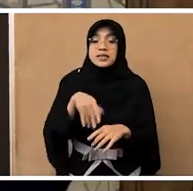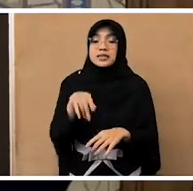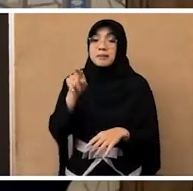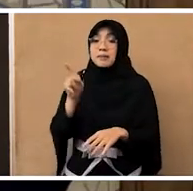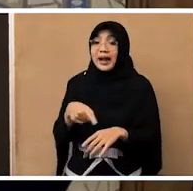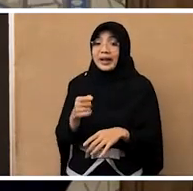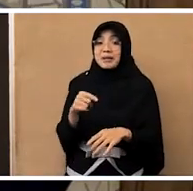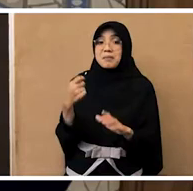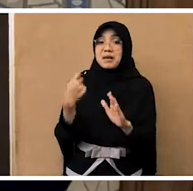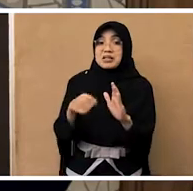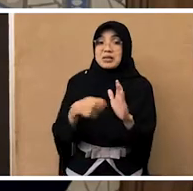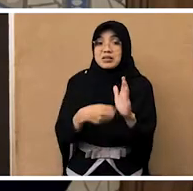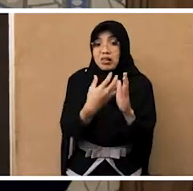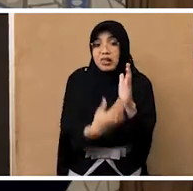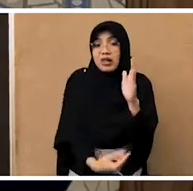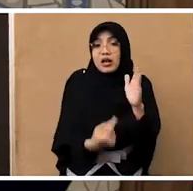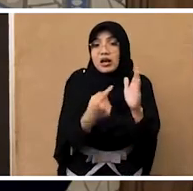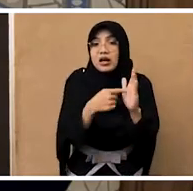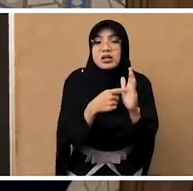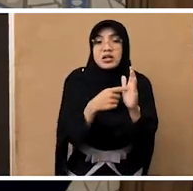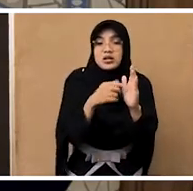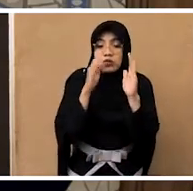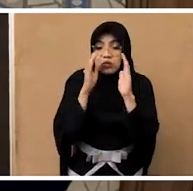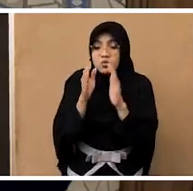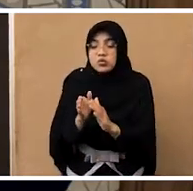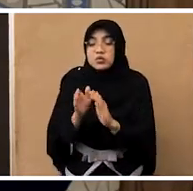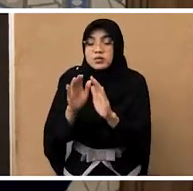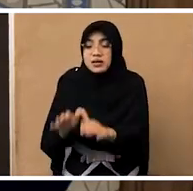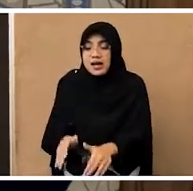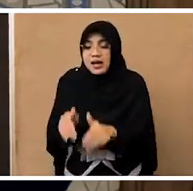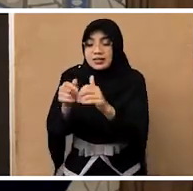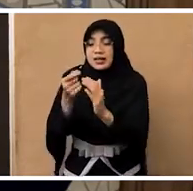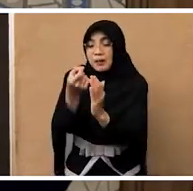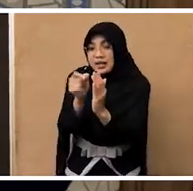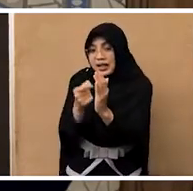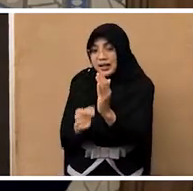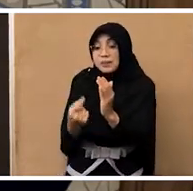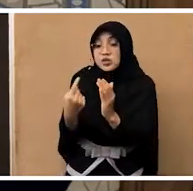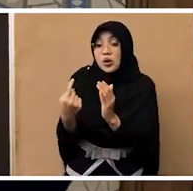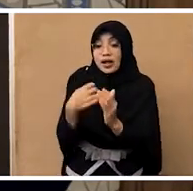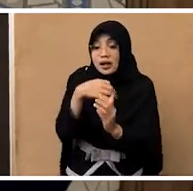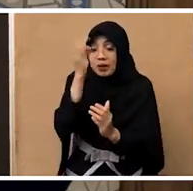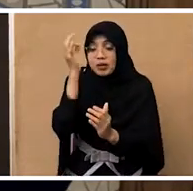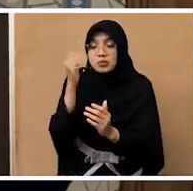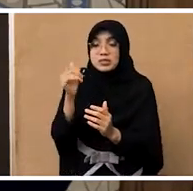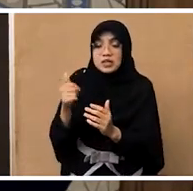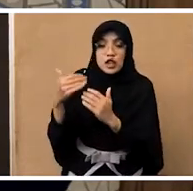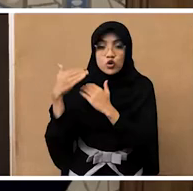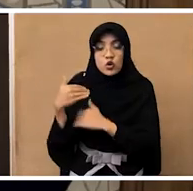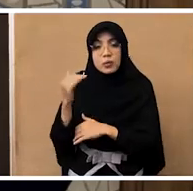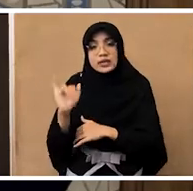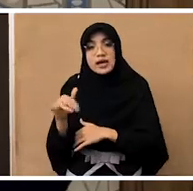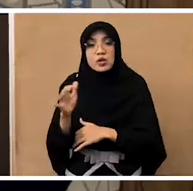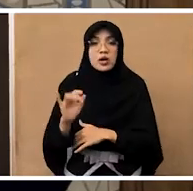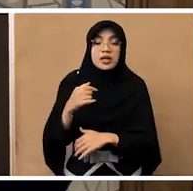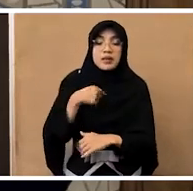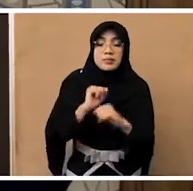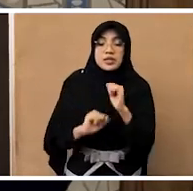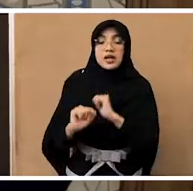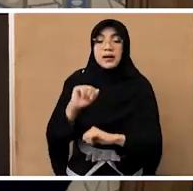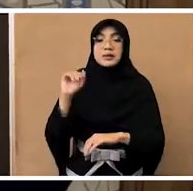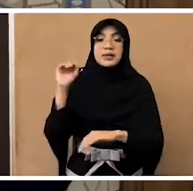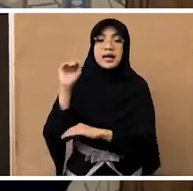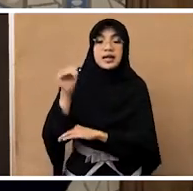pasangan seperti itu tidak kemudian bertumpu pada hasil penilaian personal Apakah dia bisa bertanggung jawab atau enggak terhadap tindakan